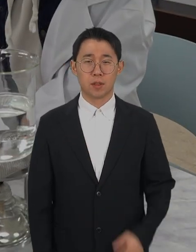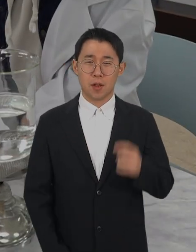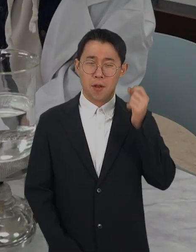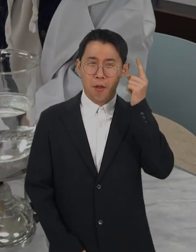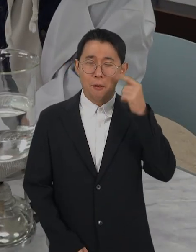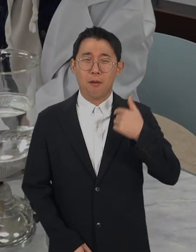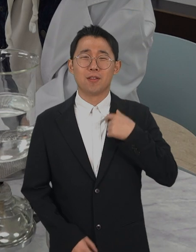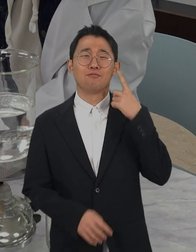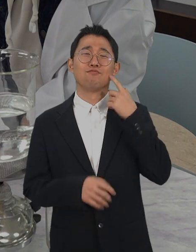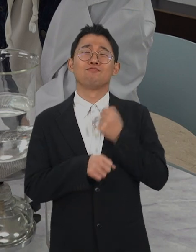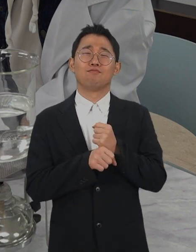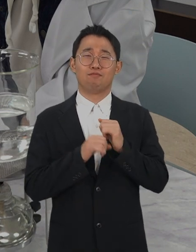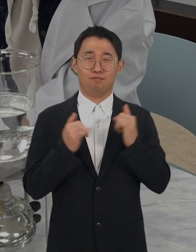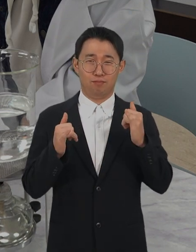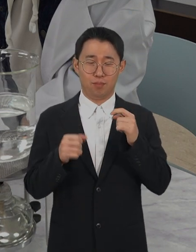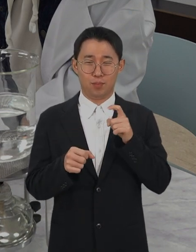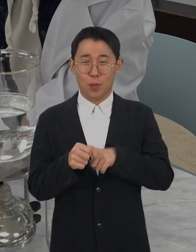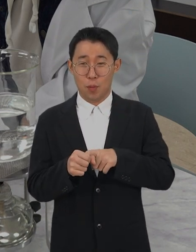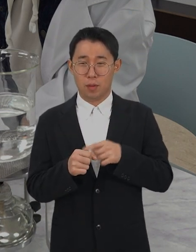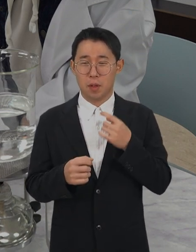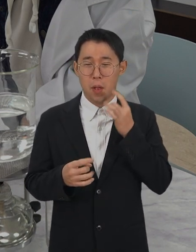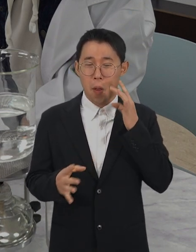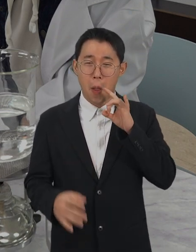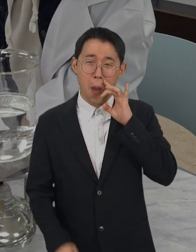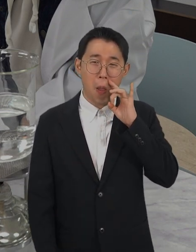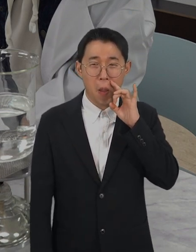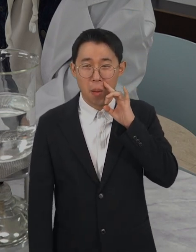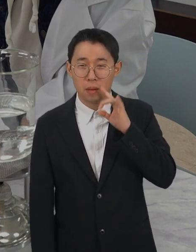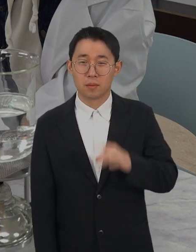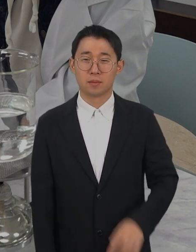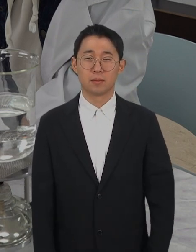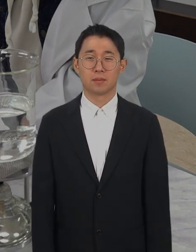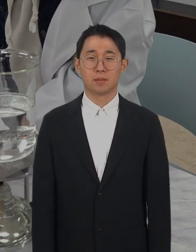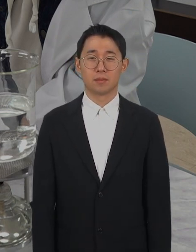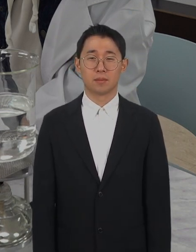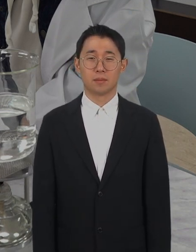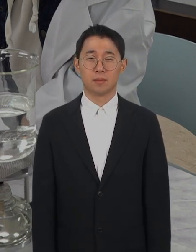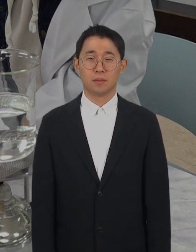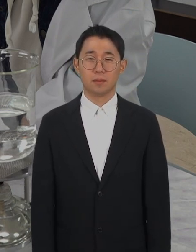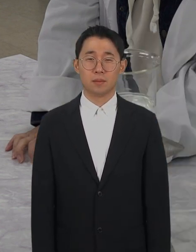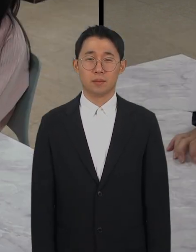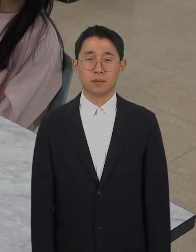천재 과학자가 되기 위해 새로운 실험에 도전한다.